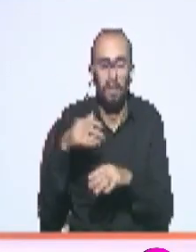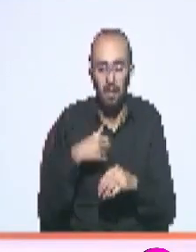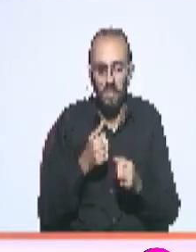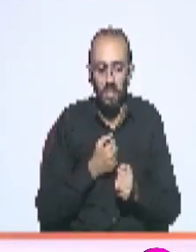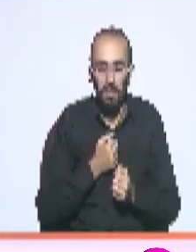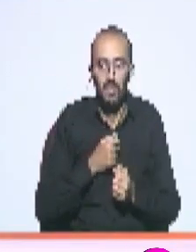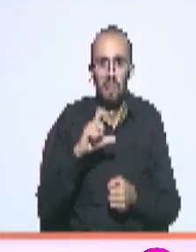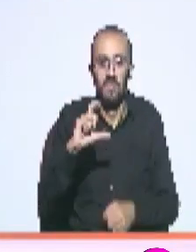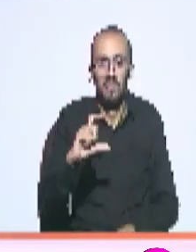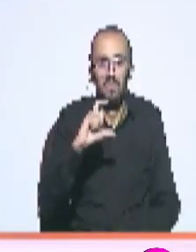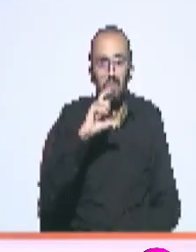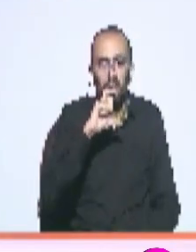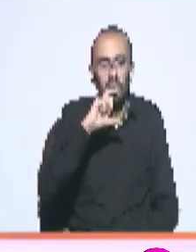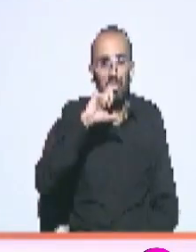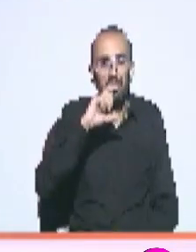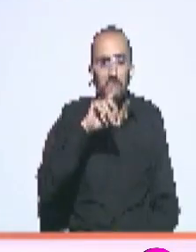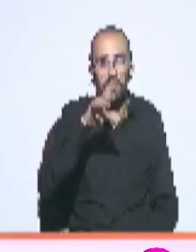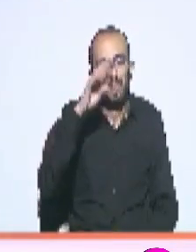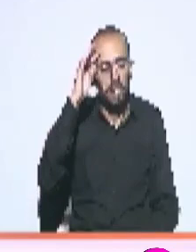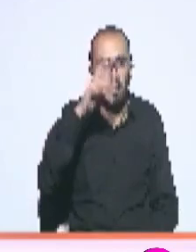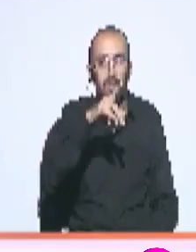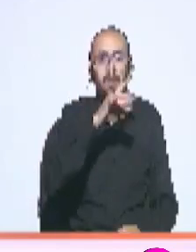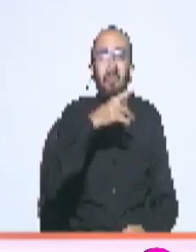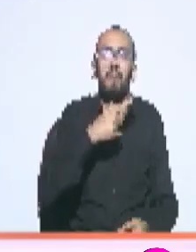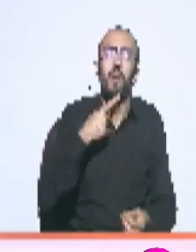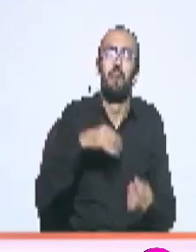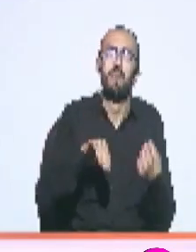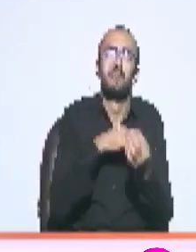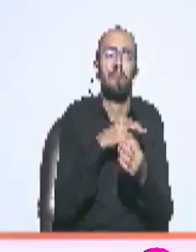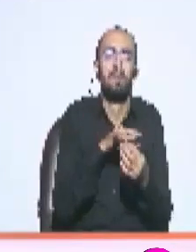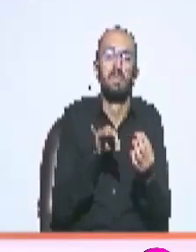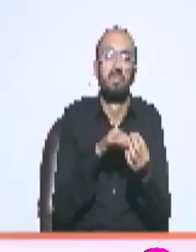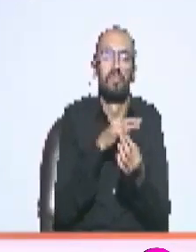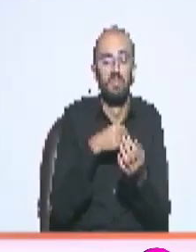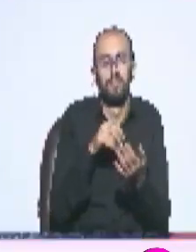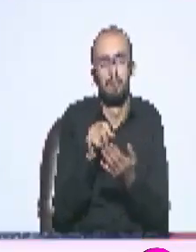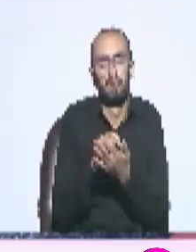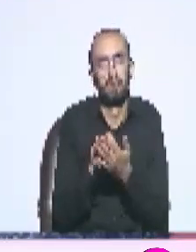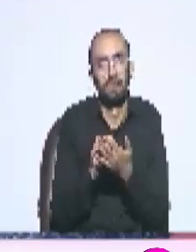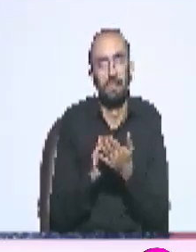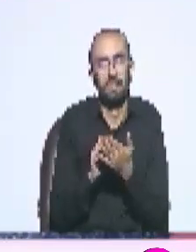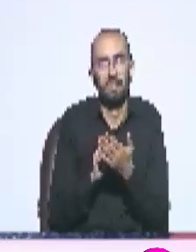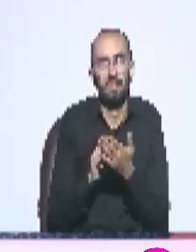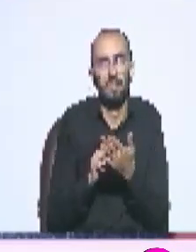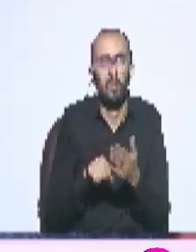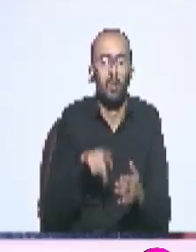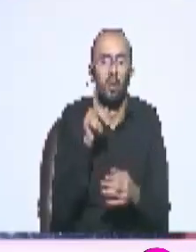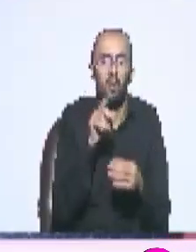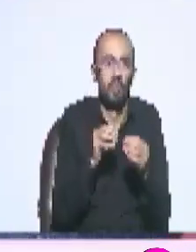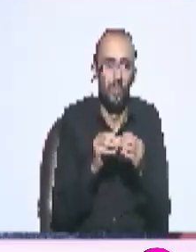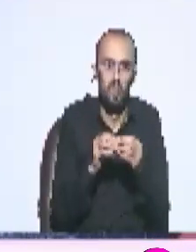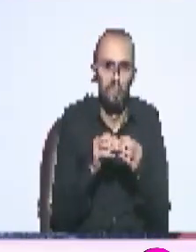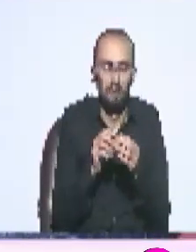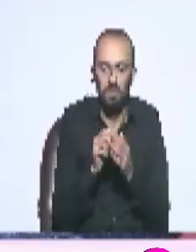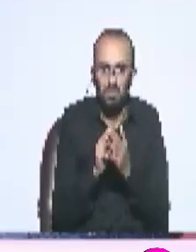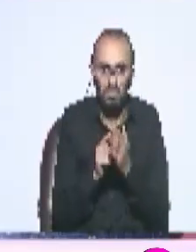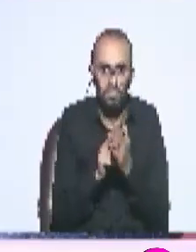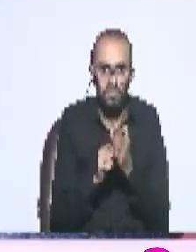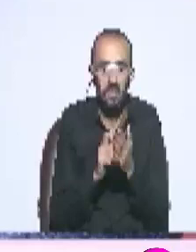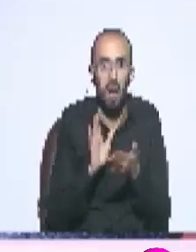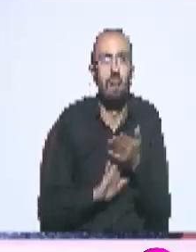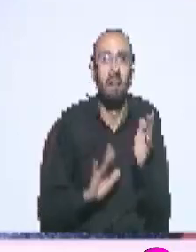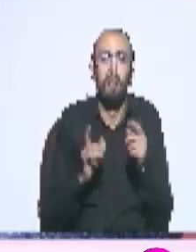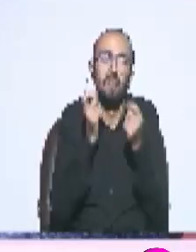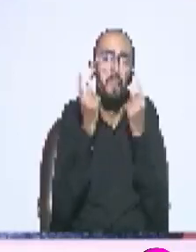مشروبك المفضل اللي بيحبوا المزيكه مزيكه جنبهم واقعد اكتب يومك الدارج اللي هو ما فيهوش اي اميرجنسي ما